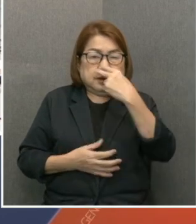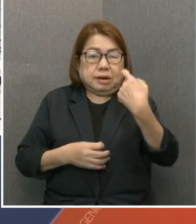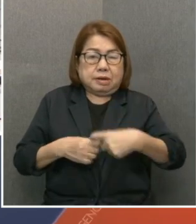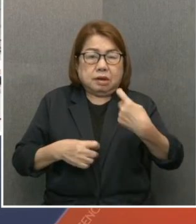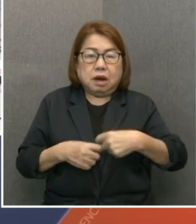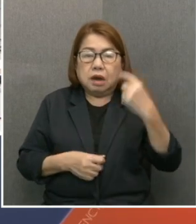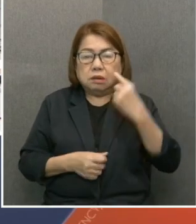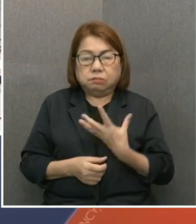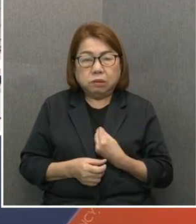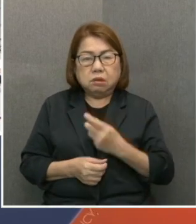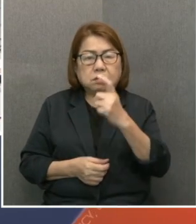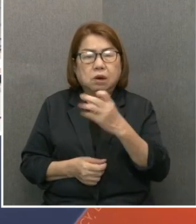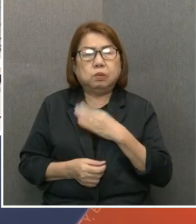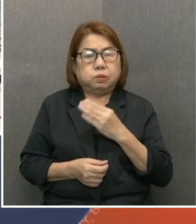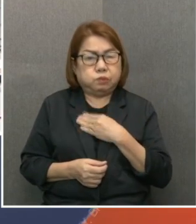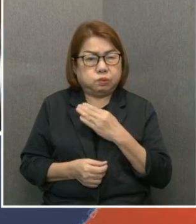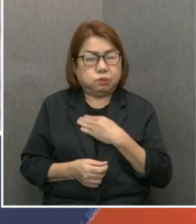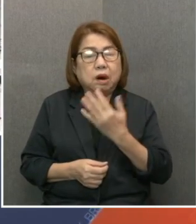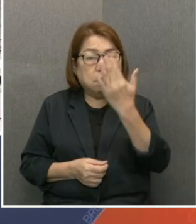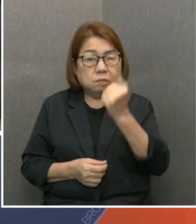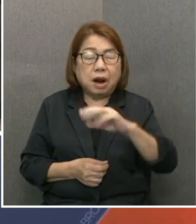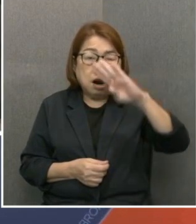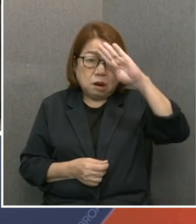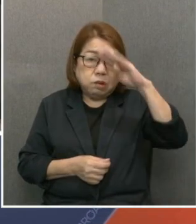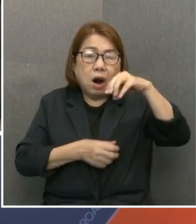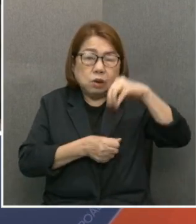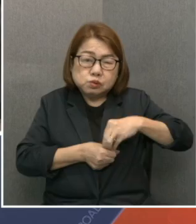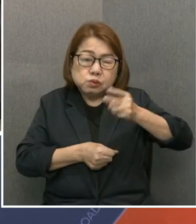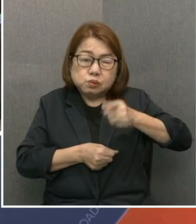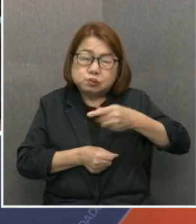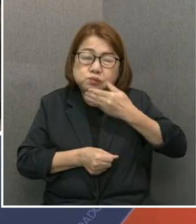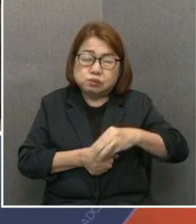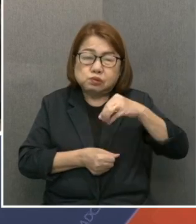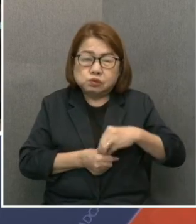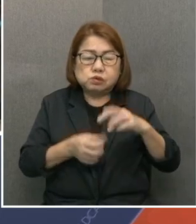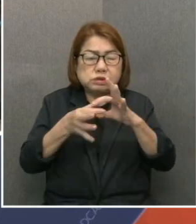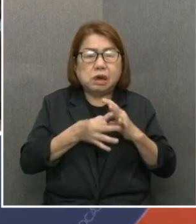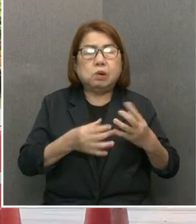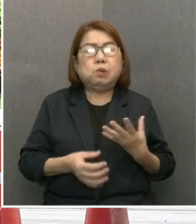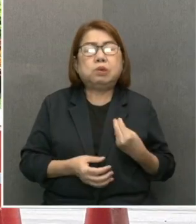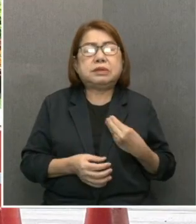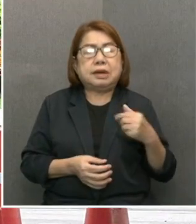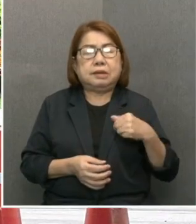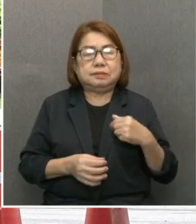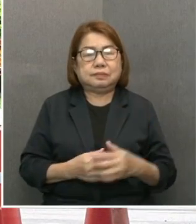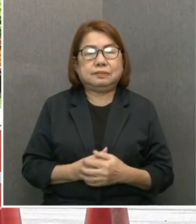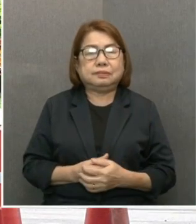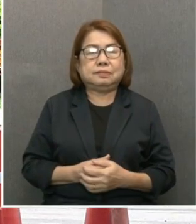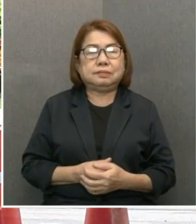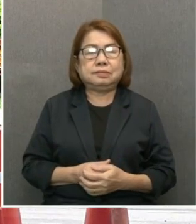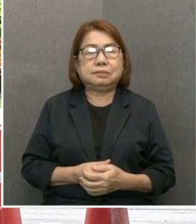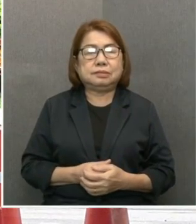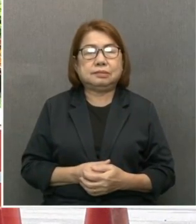ต่อชีวิตนะคะเพราะว่าท่านก็มีโรคประจำตัวหลายโรคแล้วก็เป็นโรคที่เกี่ยวกับหัวใจด้วยค่ะ